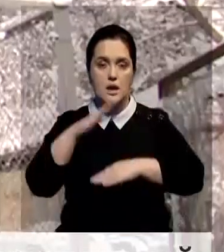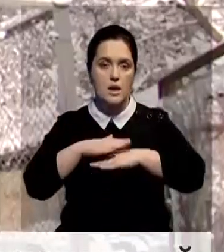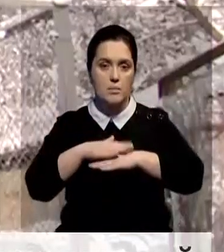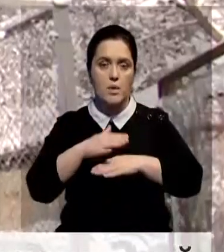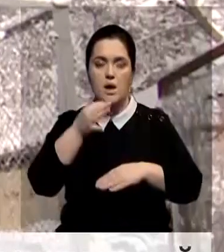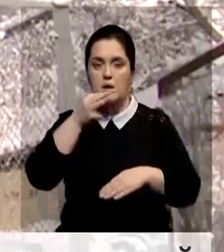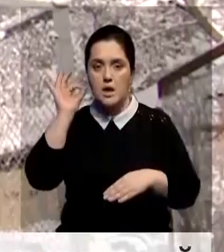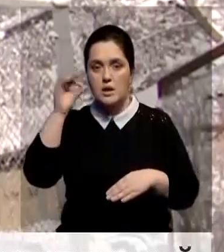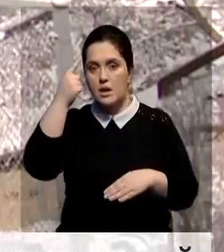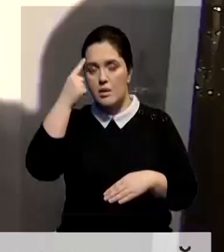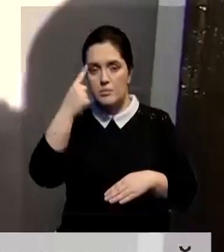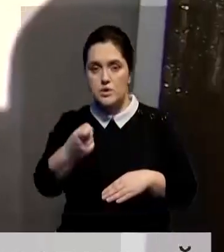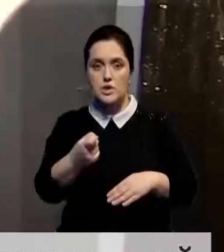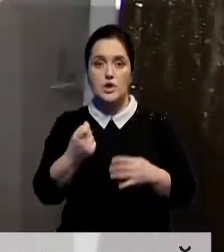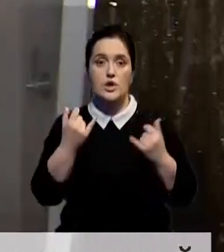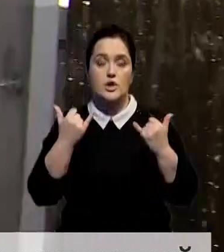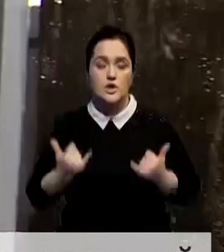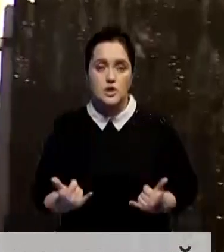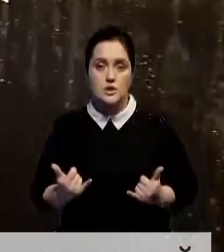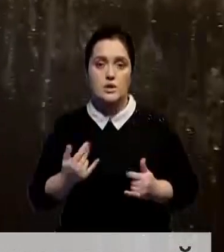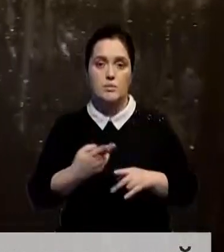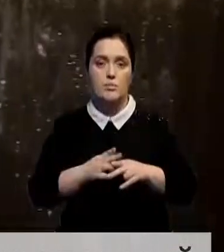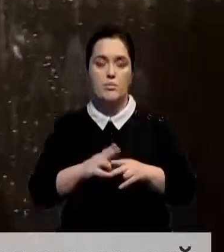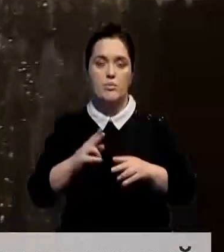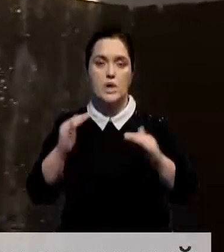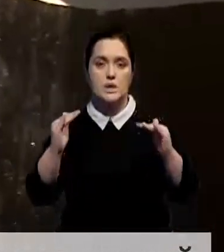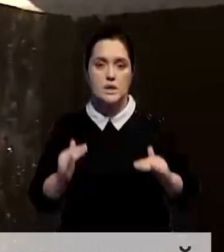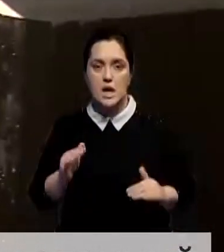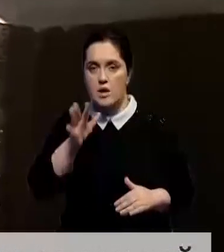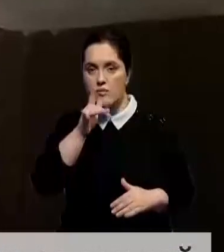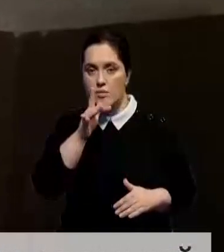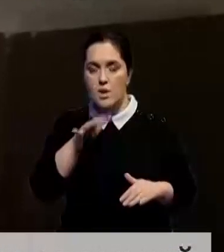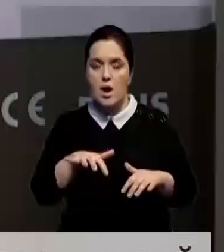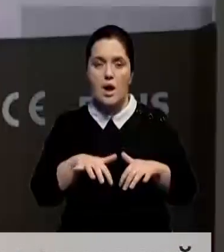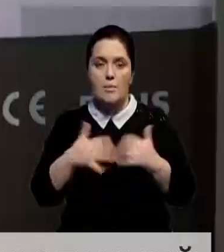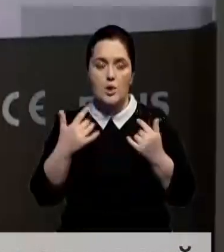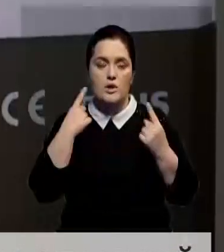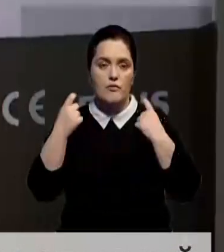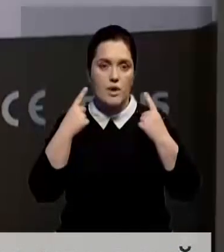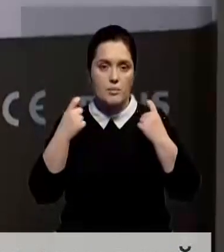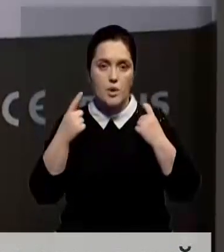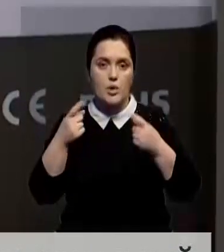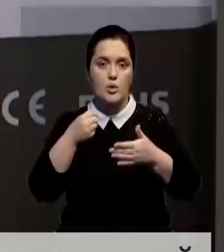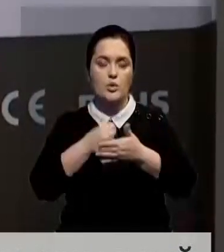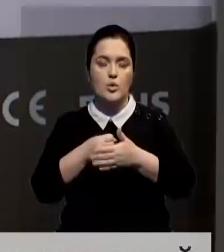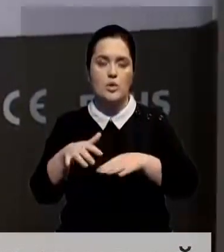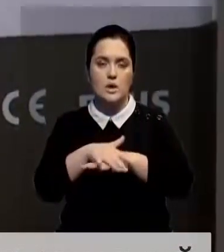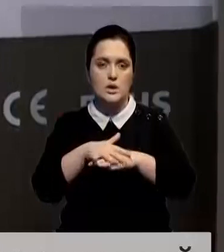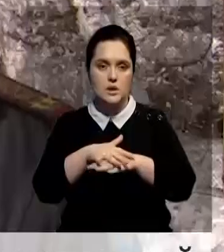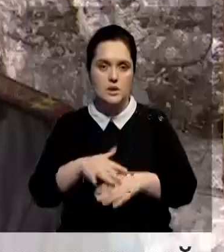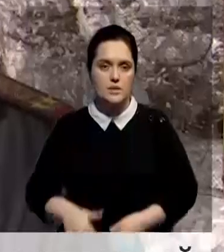раннего оповещения, которая создается сейчас, призвана на порядок сократить время получения обработки информации, а также доведения ее до населения